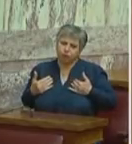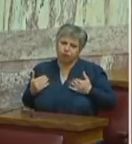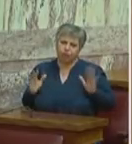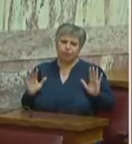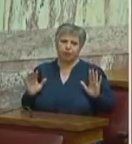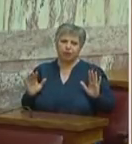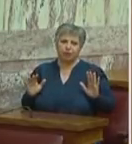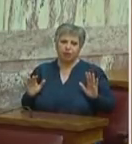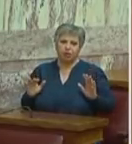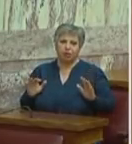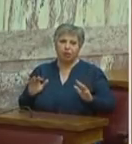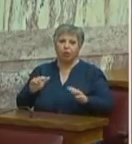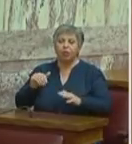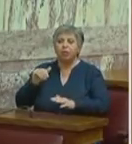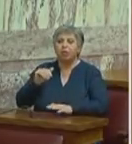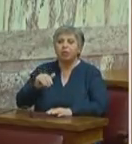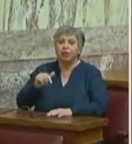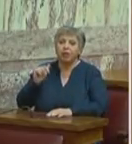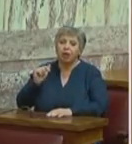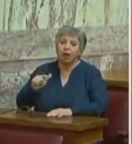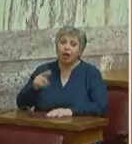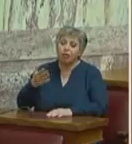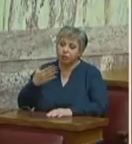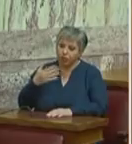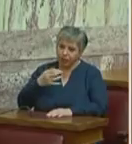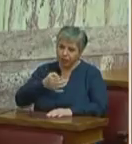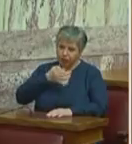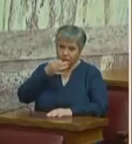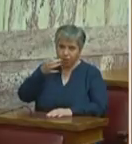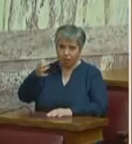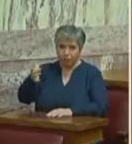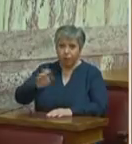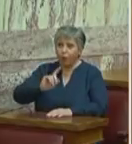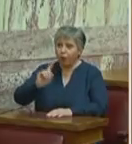μακρηγόρησα, ήθελα να θέσω υπόψη του σώματος, αλλά και υπόψη του ελληνικού λαού που μας παρακολουθεί.